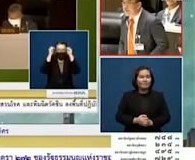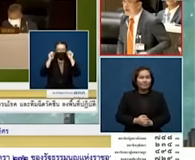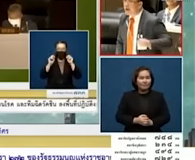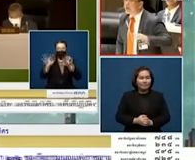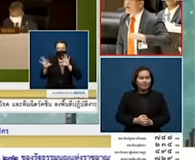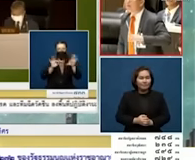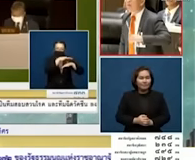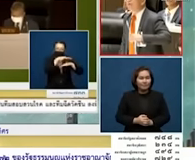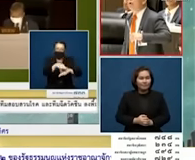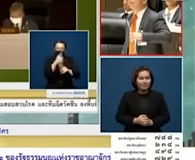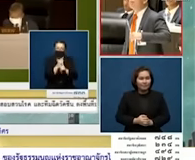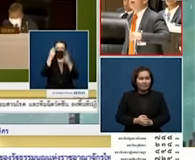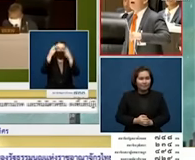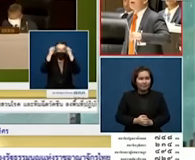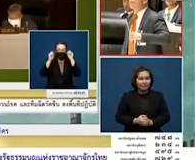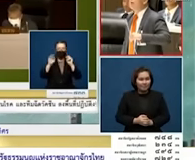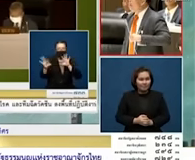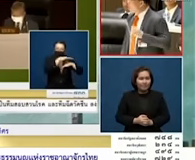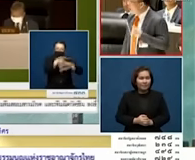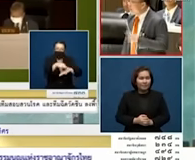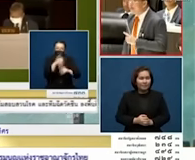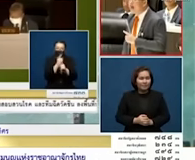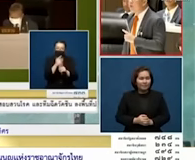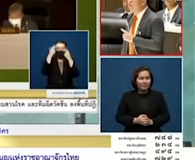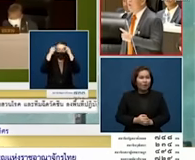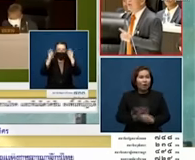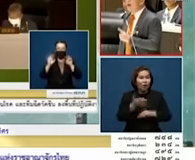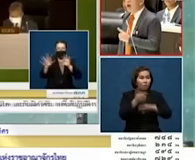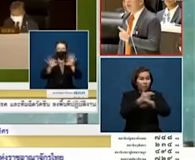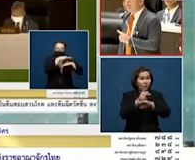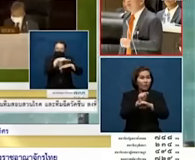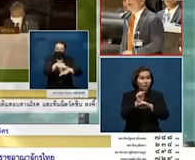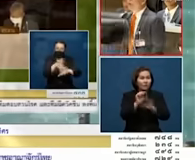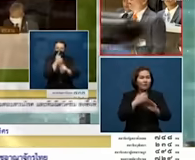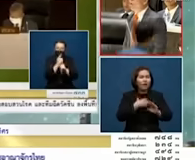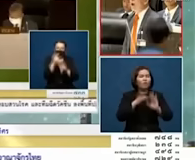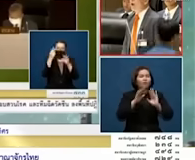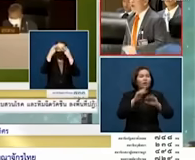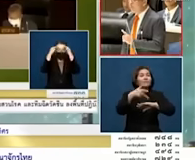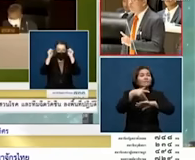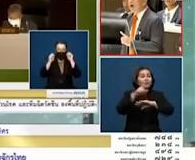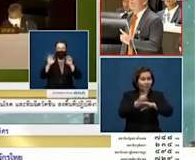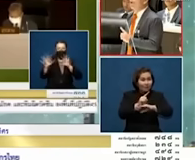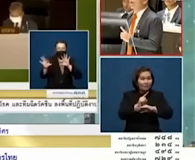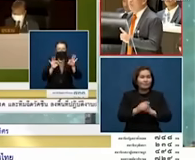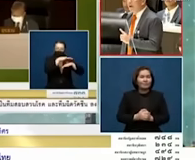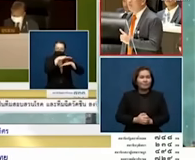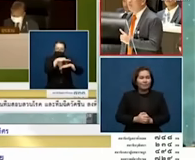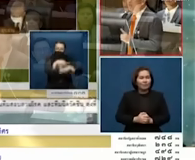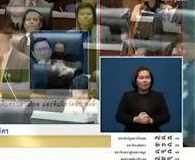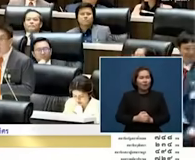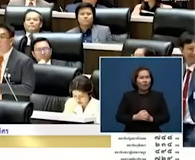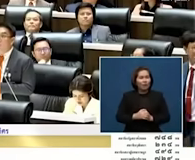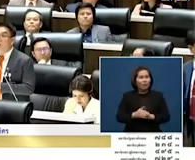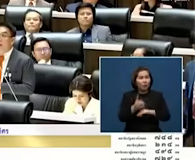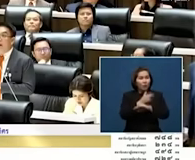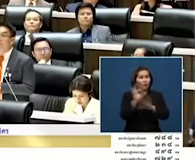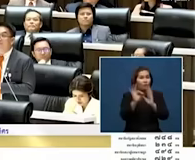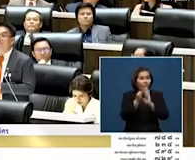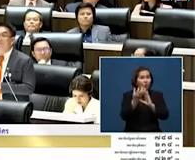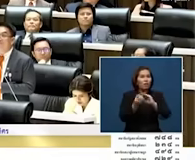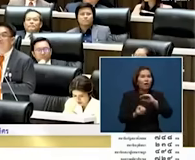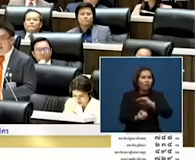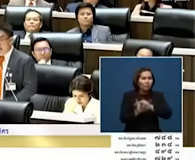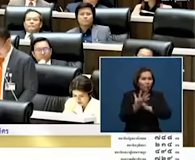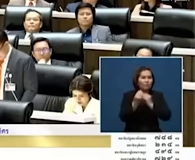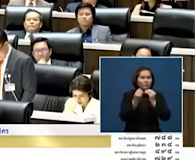ครั้งนี้เนี่ยที่สวเขาไม่ยกให้หรืองดออกเสียงให้กับพิธาเนี่ยก็เพราะมาตรา112ที่คุณตั้งหน้าตั้ง